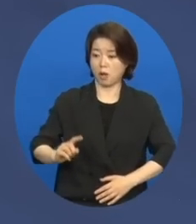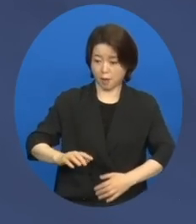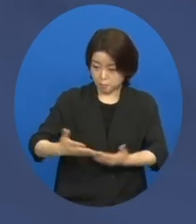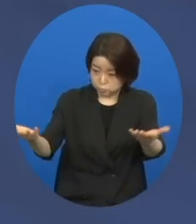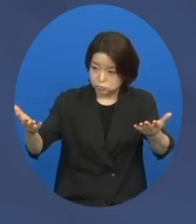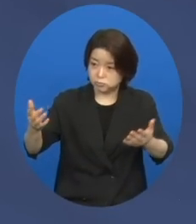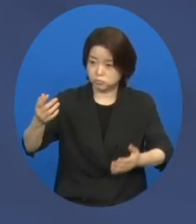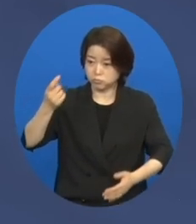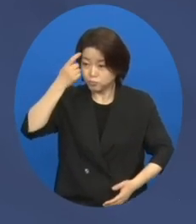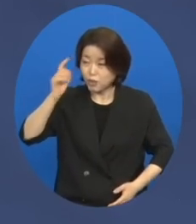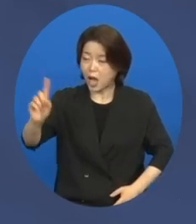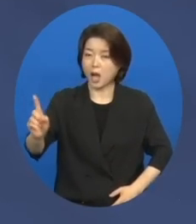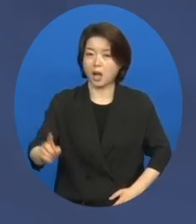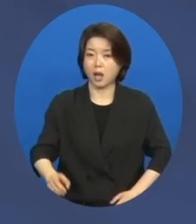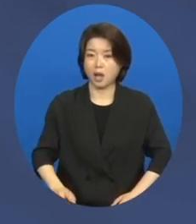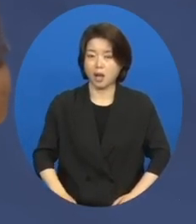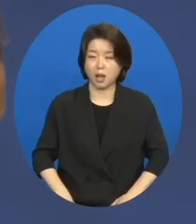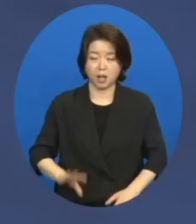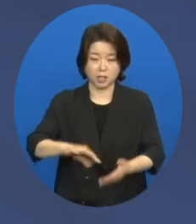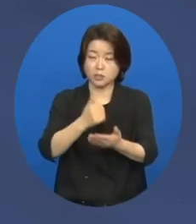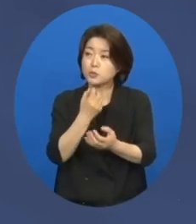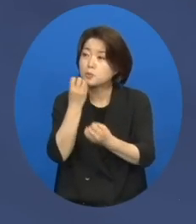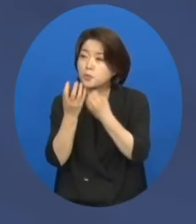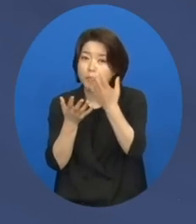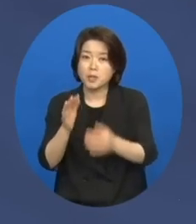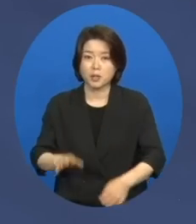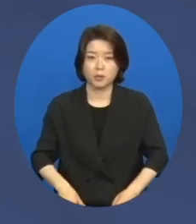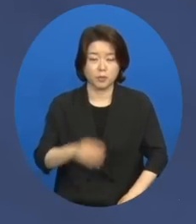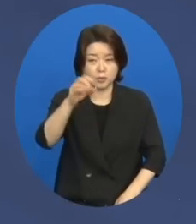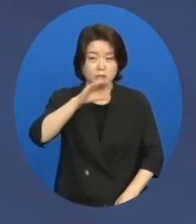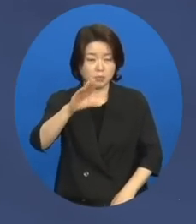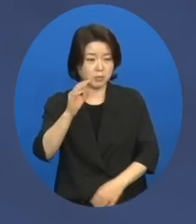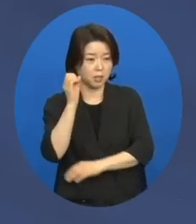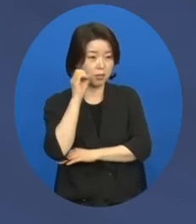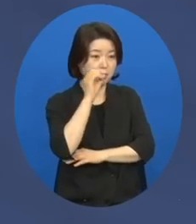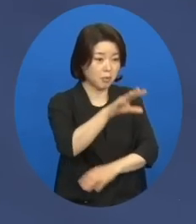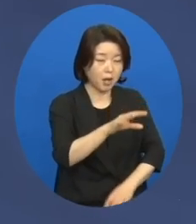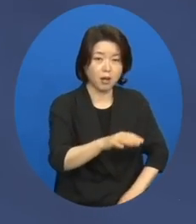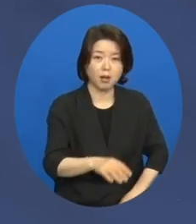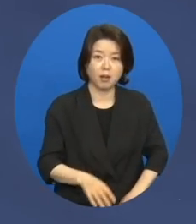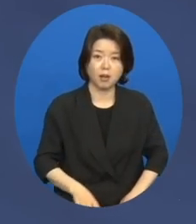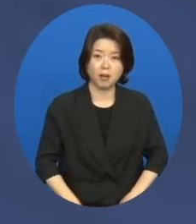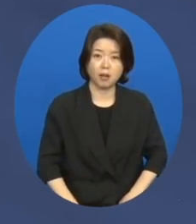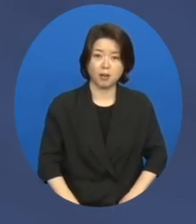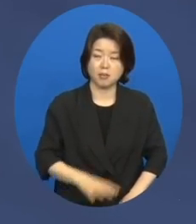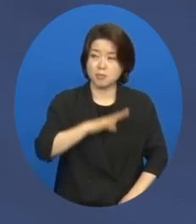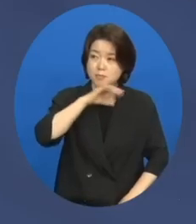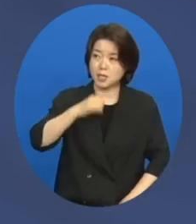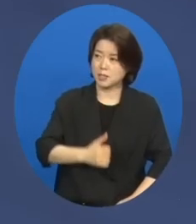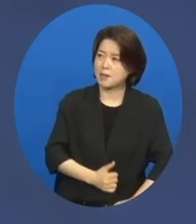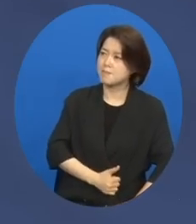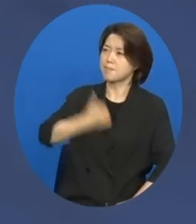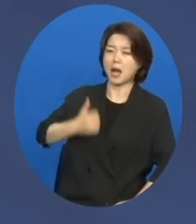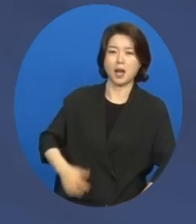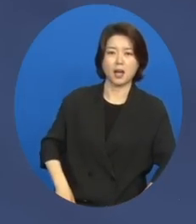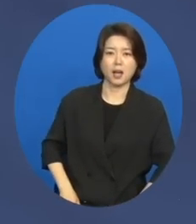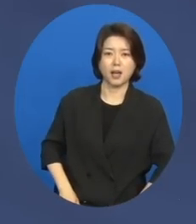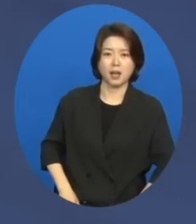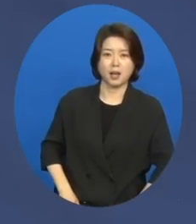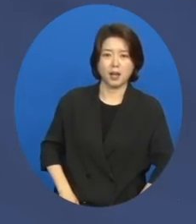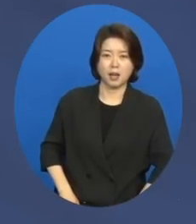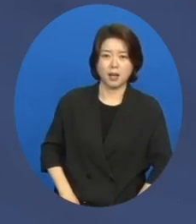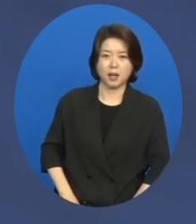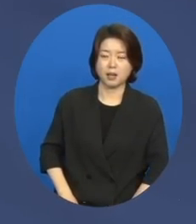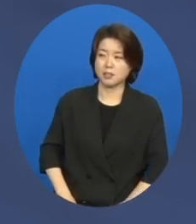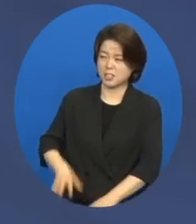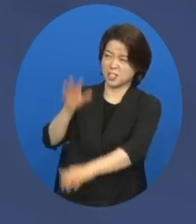있습니까? 그리스도라고 고백해놓고 십자가 얘기를 딱 던지시니까 그러니까 화를 내면서